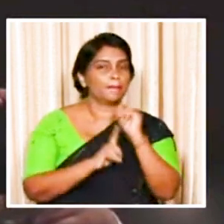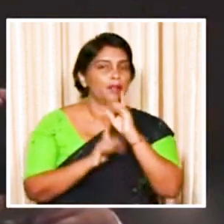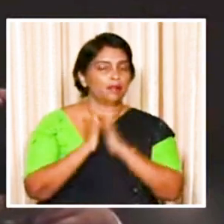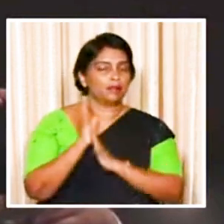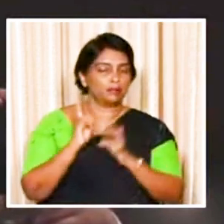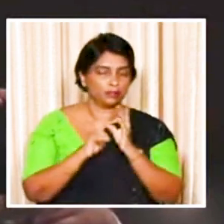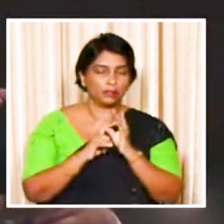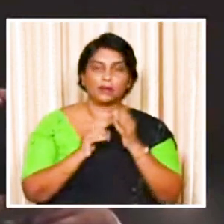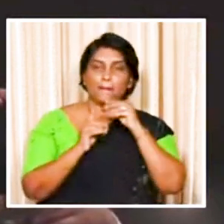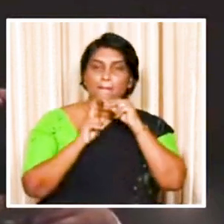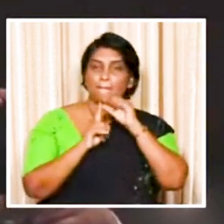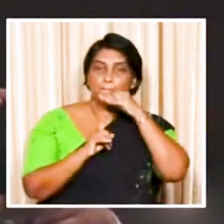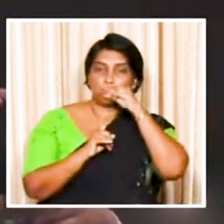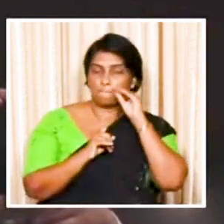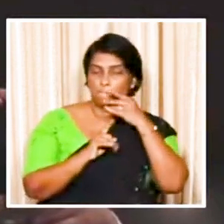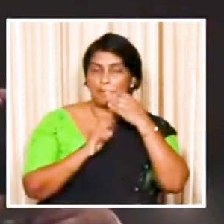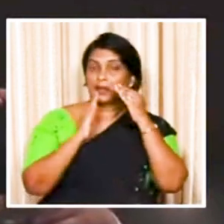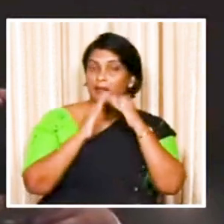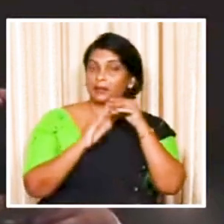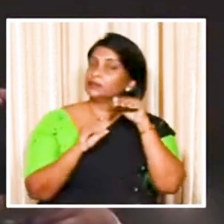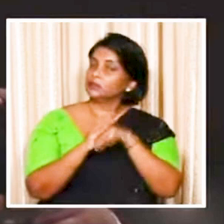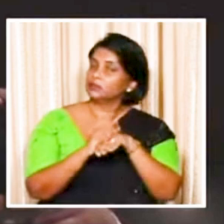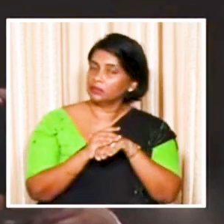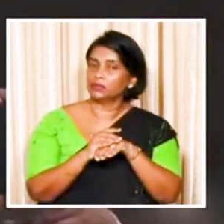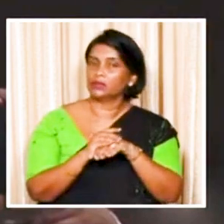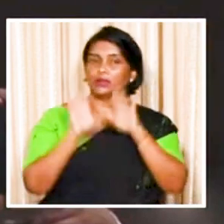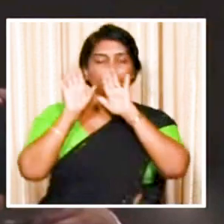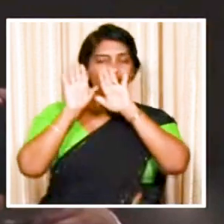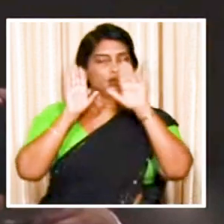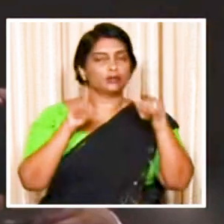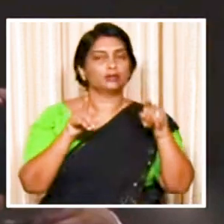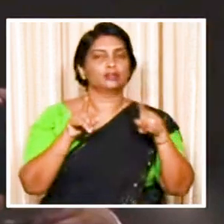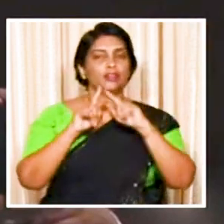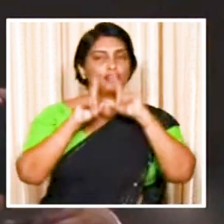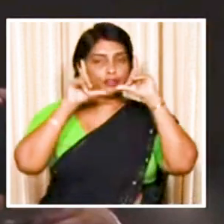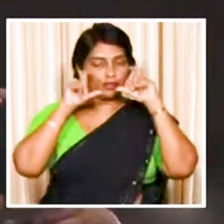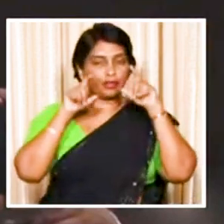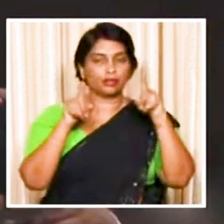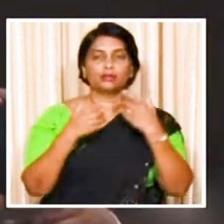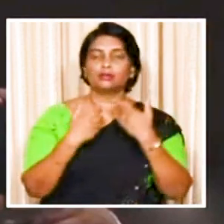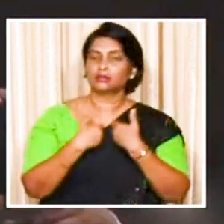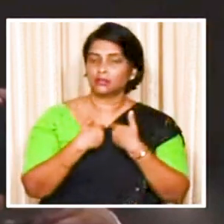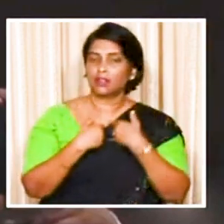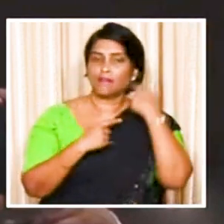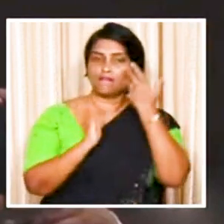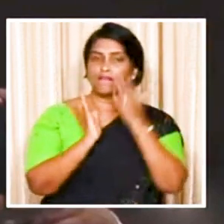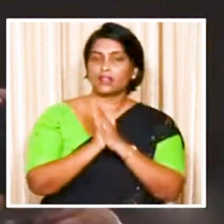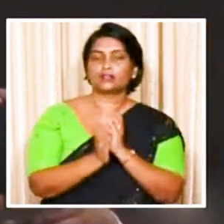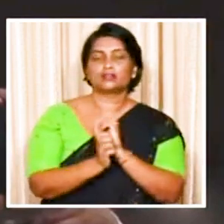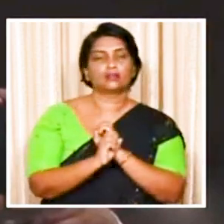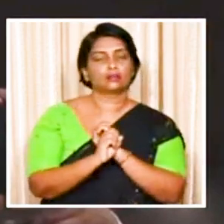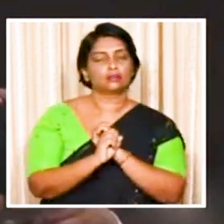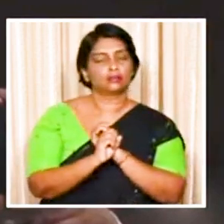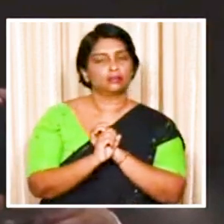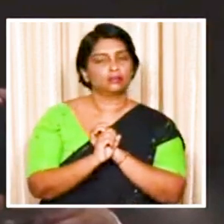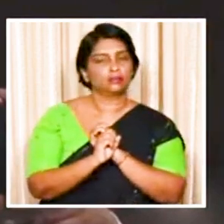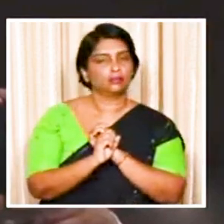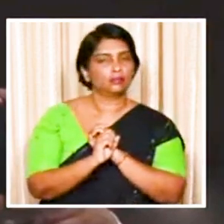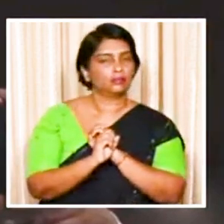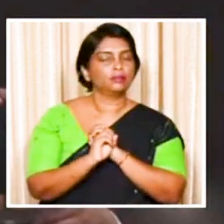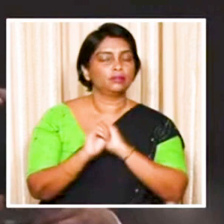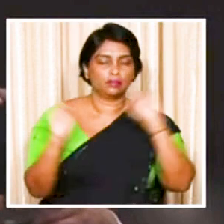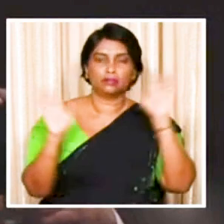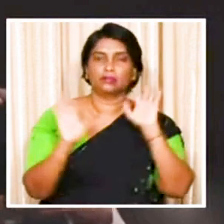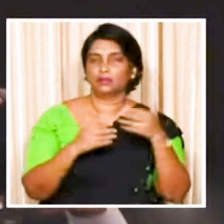ஒட்டப்பட்டிருந்த அவரது புகைப்படத்தையும் எனது முகநூலில் பதிவேற்றியிருந்தேன். தமிழின படுகொலை நாளான முள்ளிவாய்க்கால் நினைவு தினத்தில் எடுக்கப்பட்ட